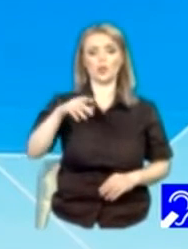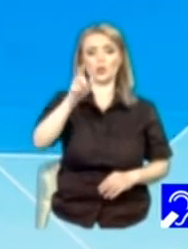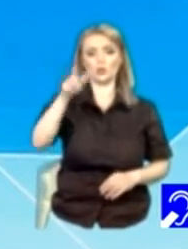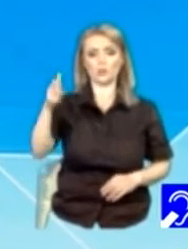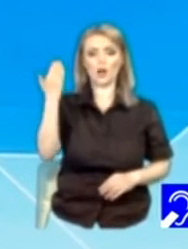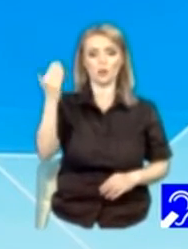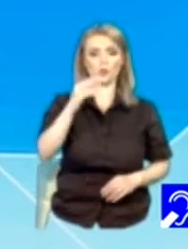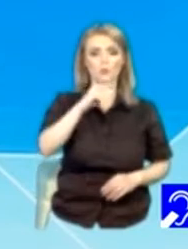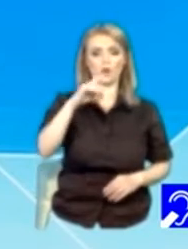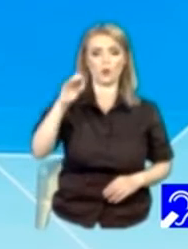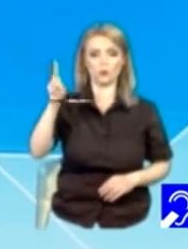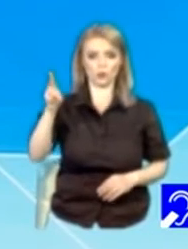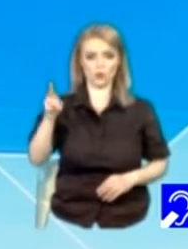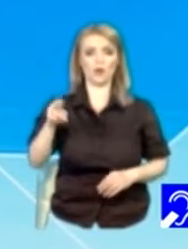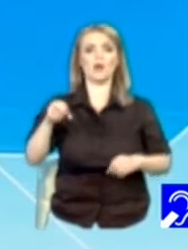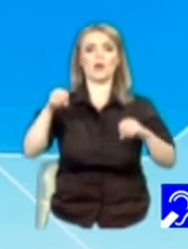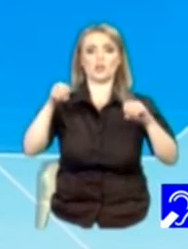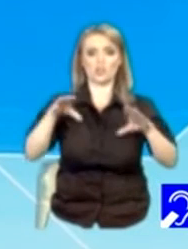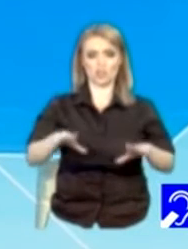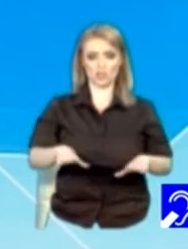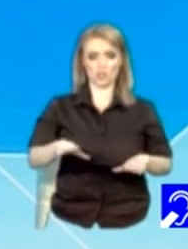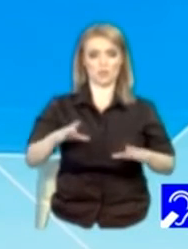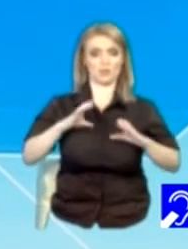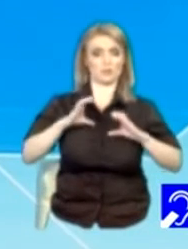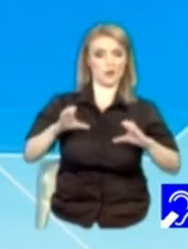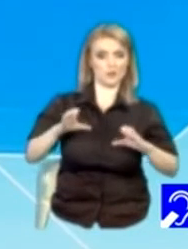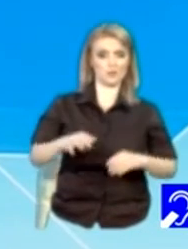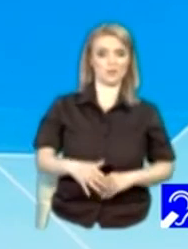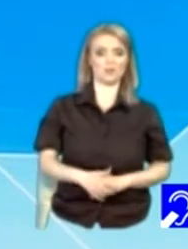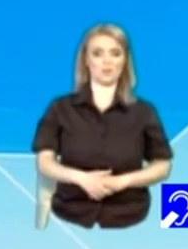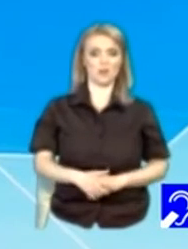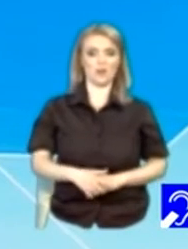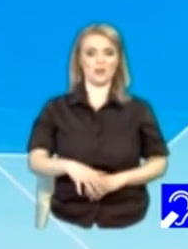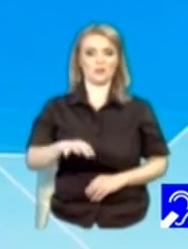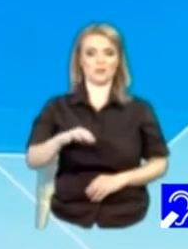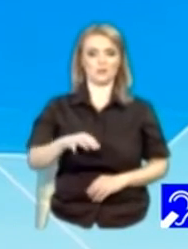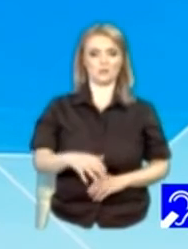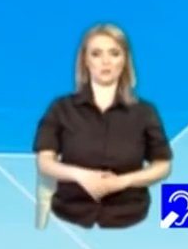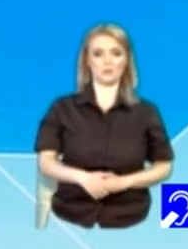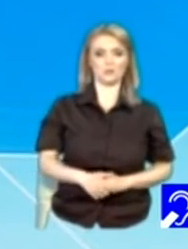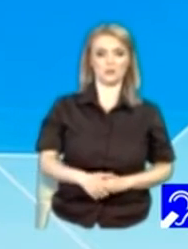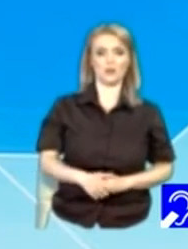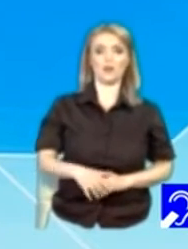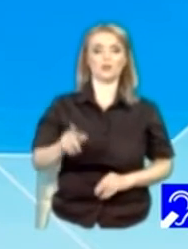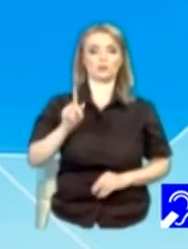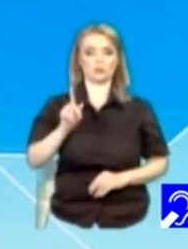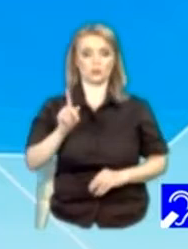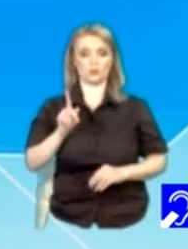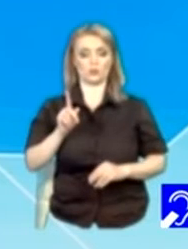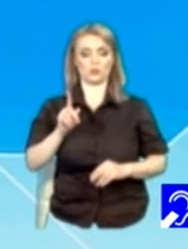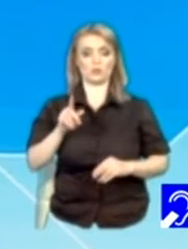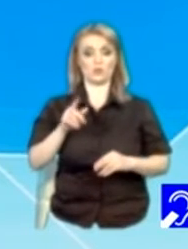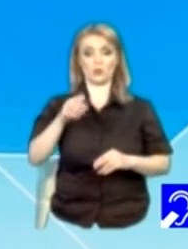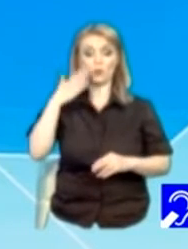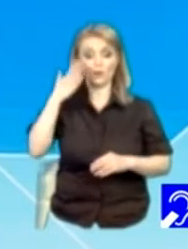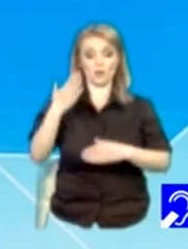au decis să se îmbogățească pe seama nevoilor oamenilor cu circa 3 milioane de lei prin repartizarea motorinei. Dincolo